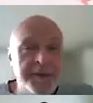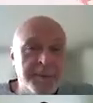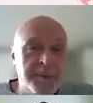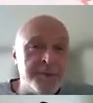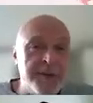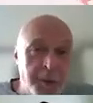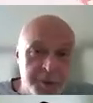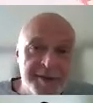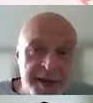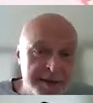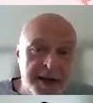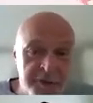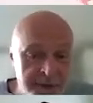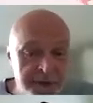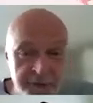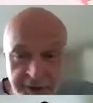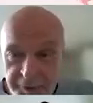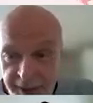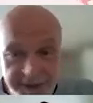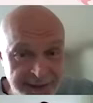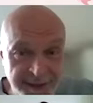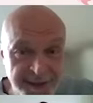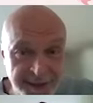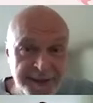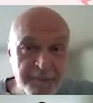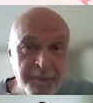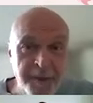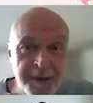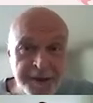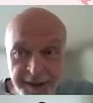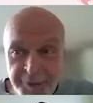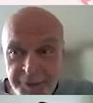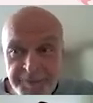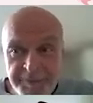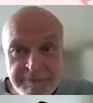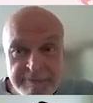se napijete po sostav policaj in reče, a vidite štir korenje. dela to?